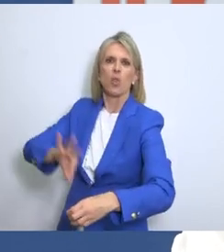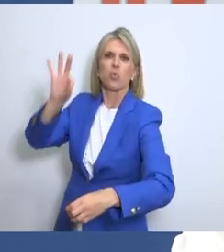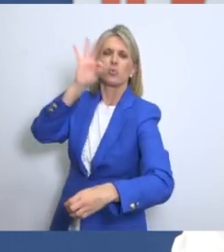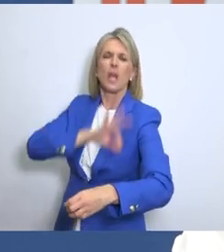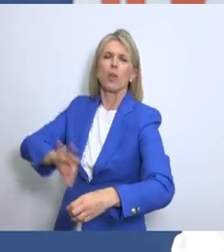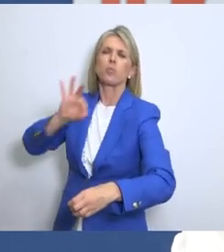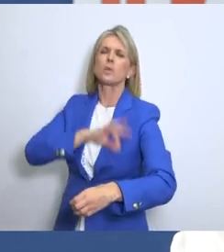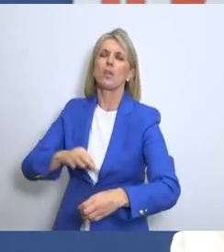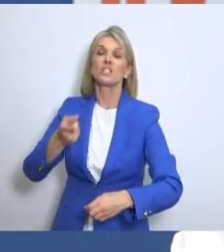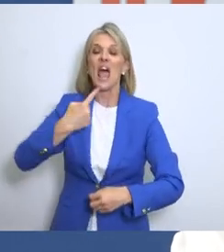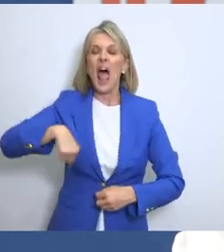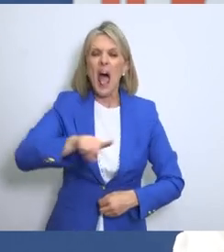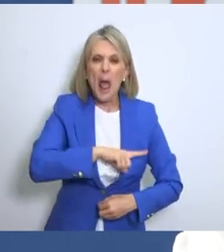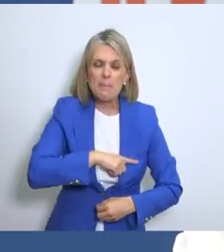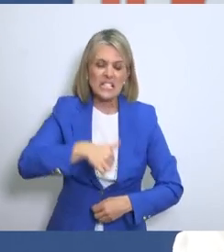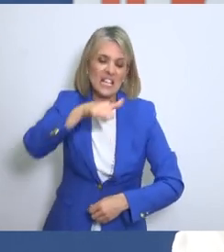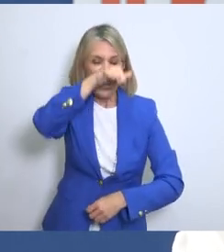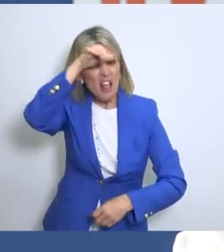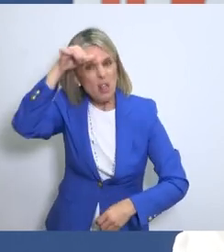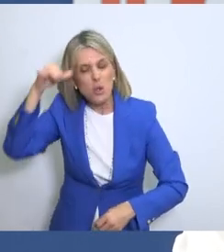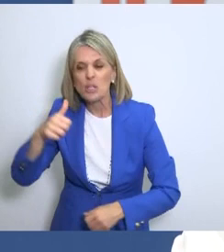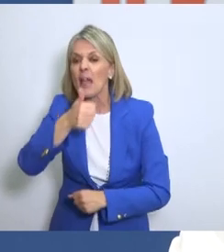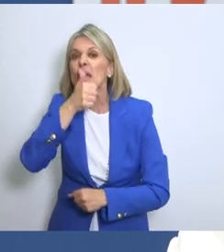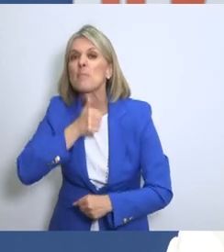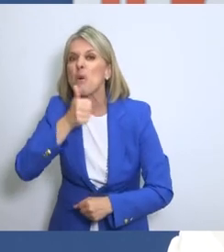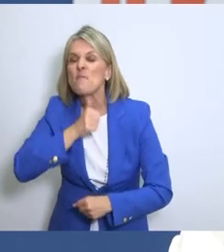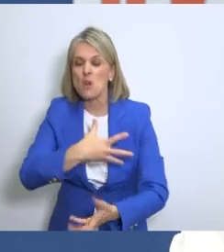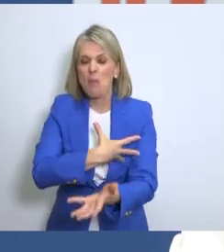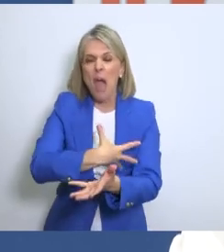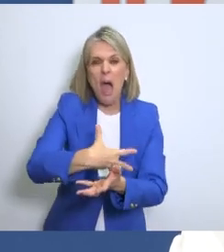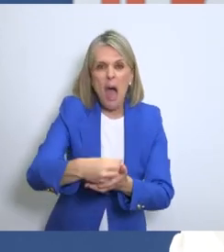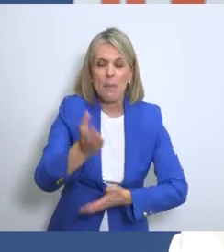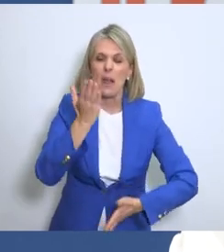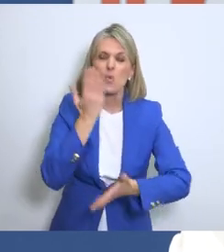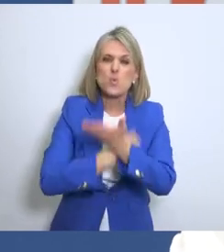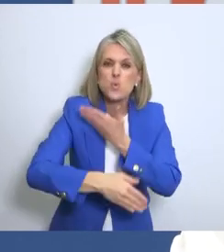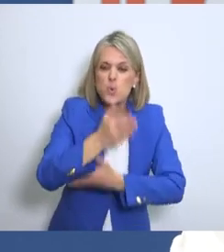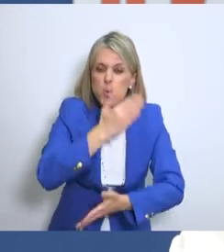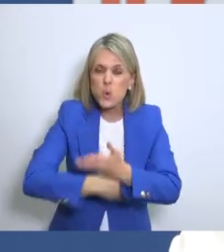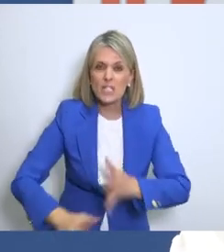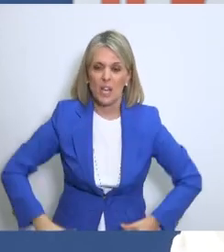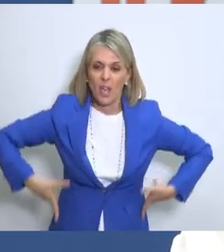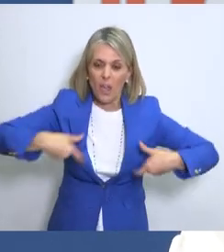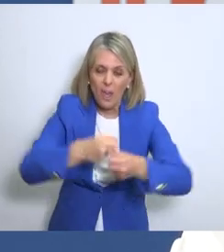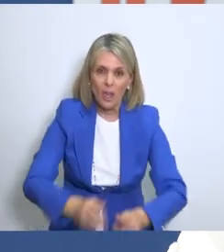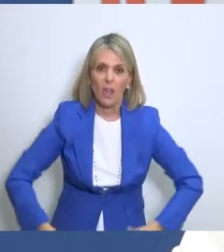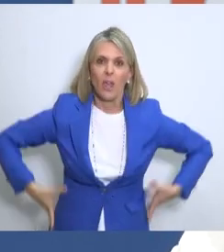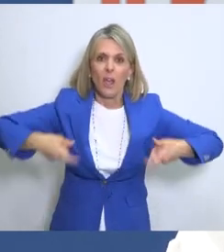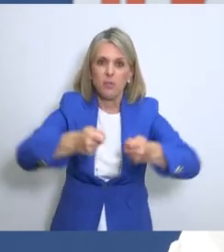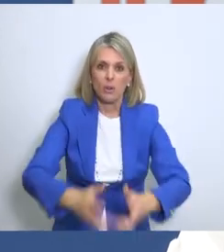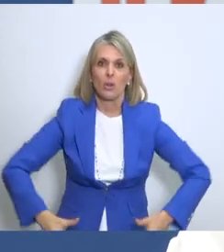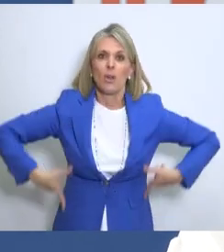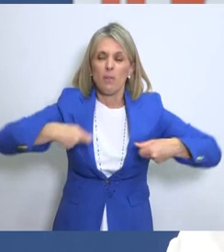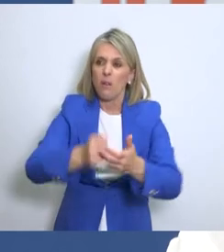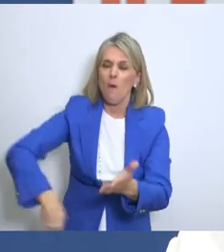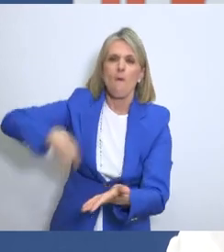υδρότα, με το δικό μας αίμα, πάνω στη δικιά μας δυστυχία. Γιατί η εκτείναξη των κερδών όλων των μεγάλων επιχειρήσεων δεν προέρχεται